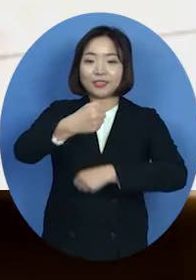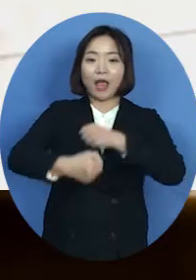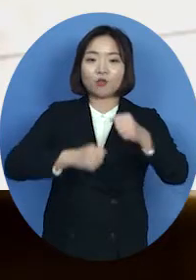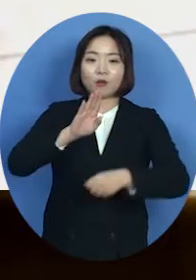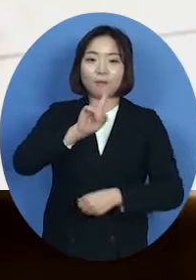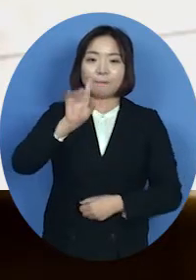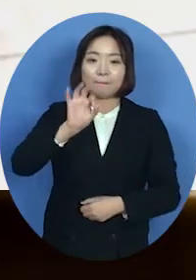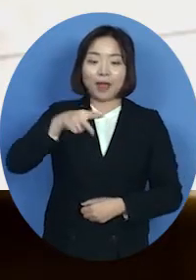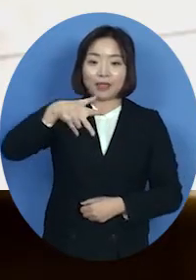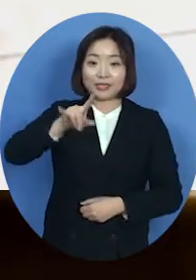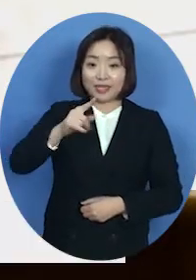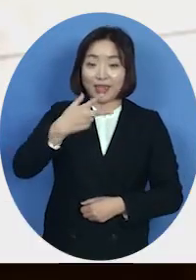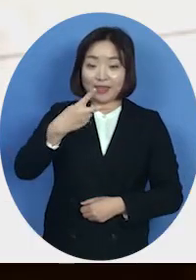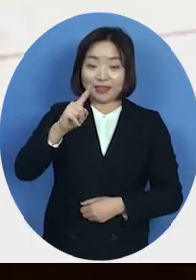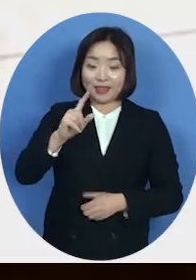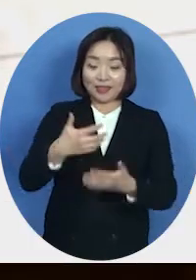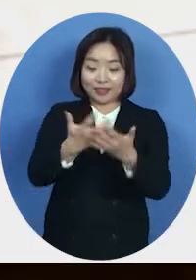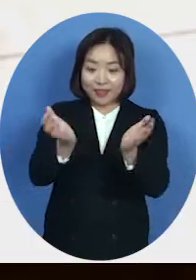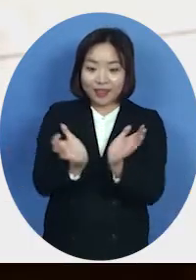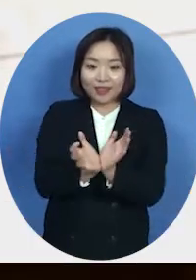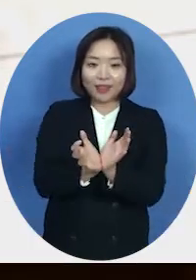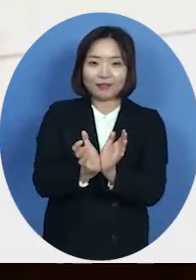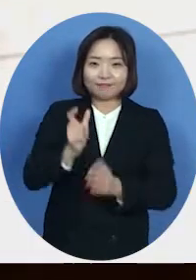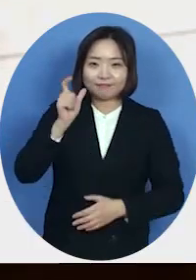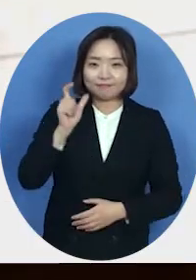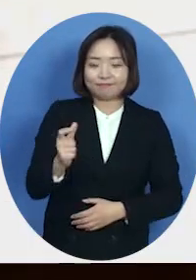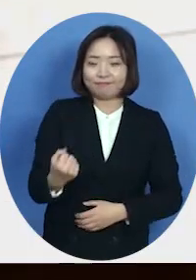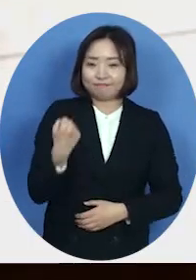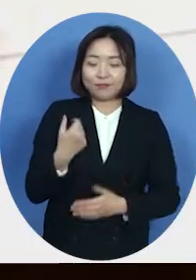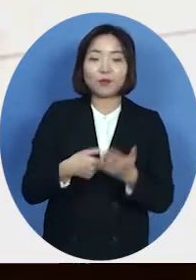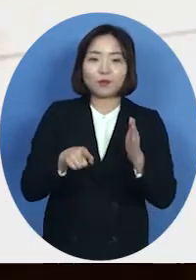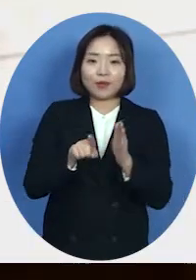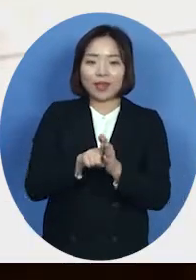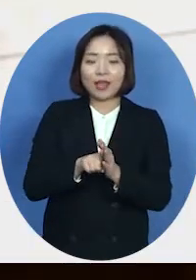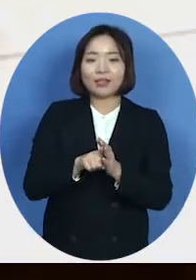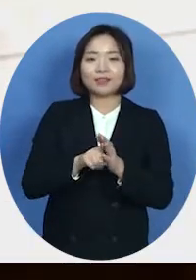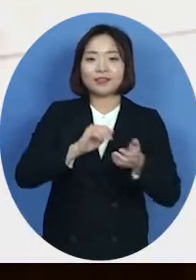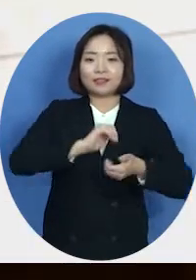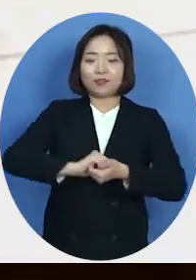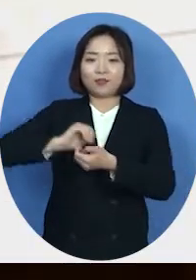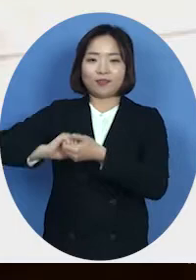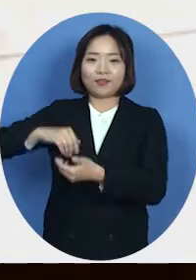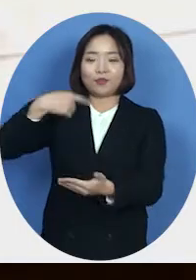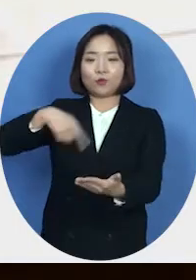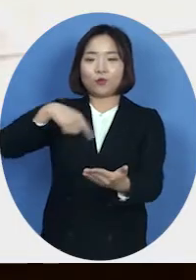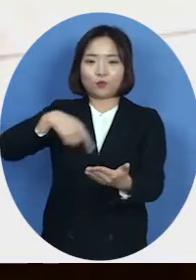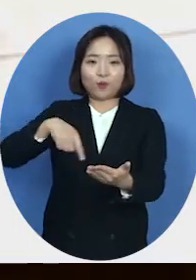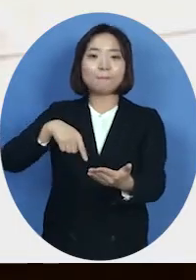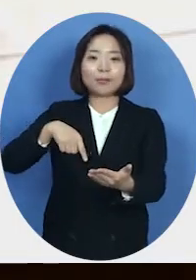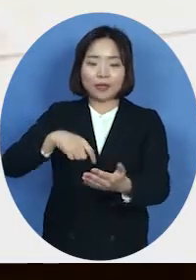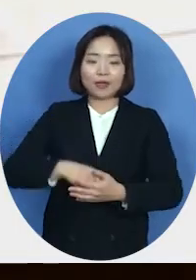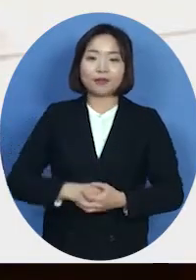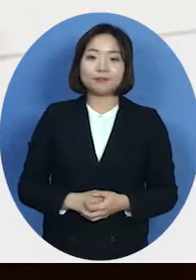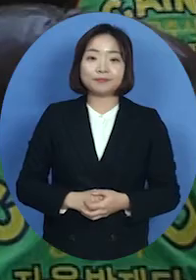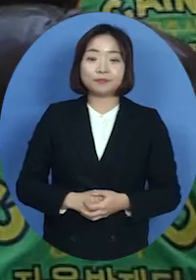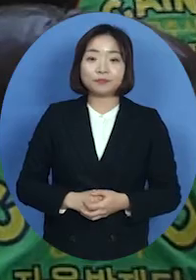공주시가 자율 방제 간 의 역량 강화를 위한 2017년 공주시 자유방 대한 정기 교육을 실시했습니다